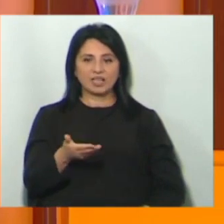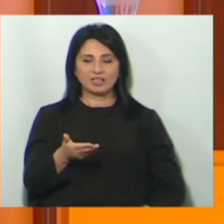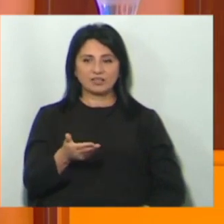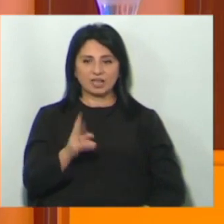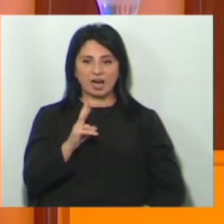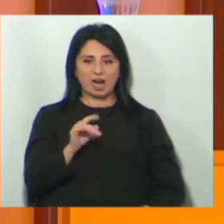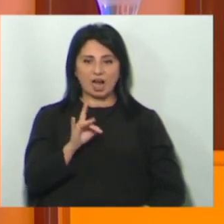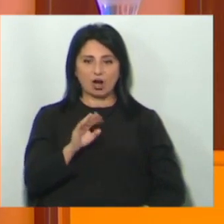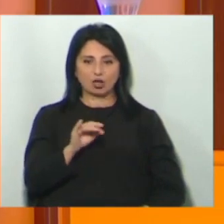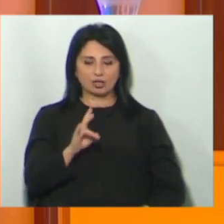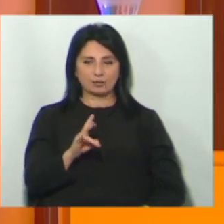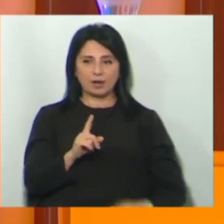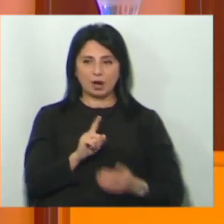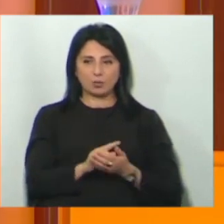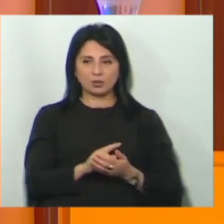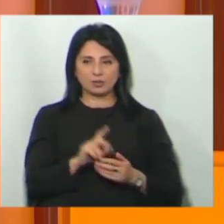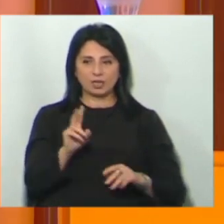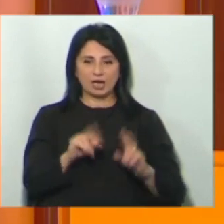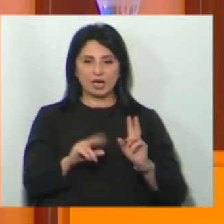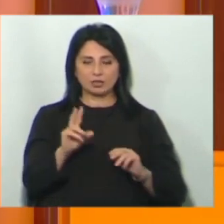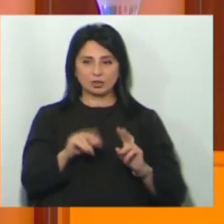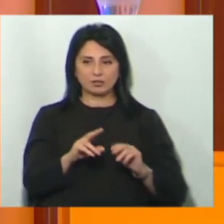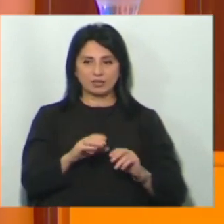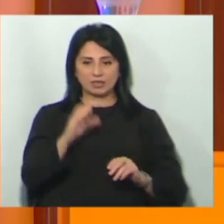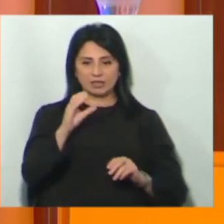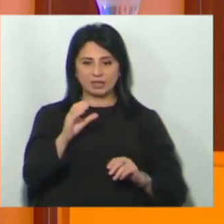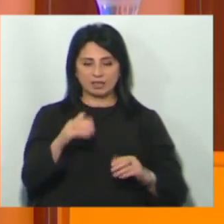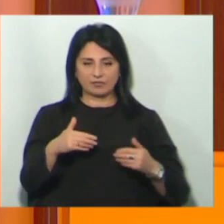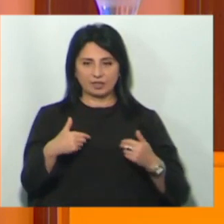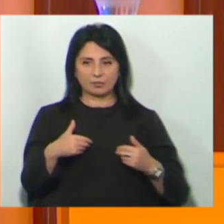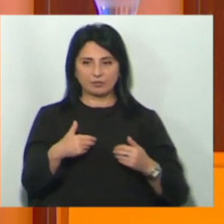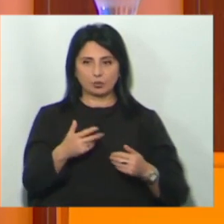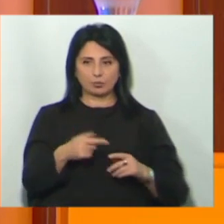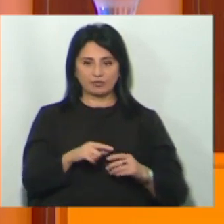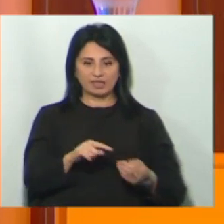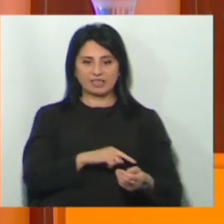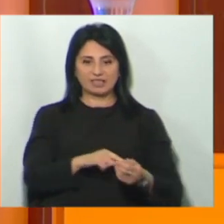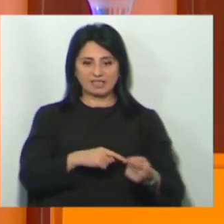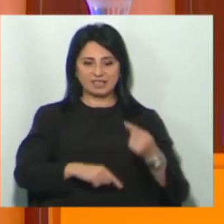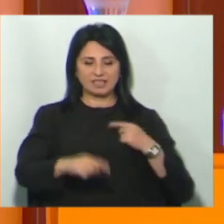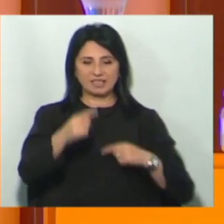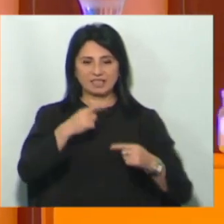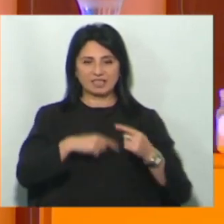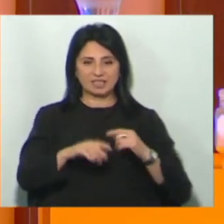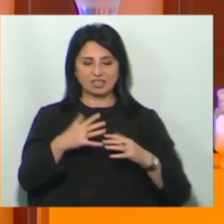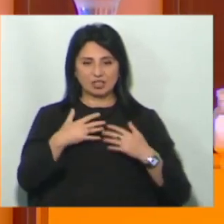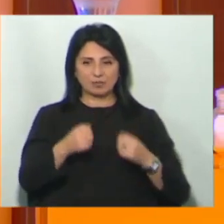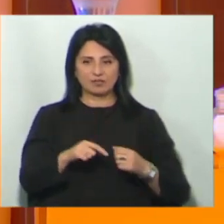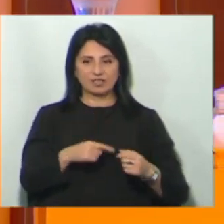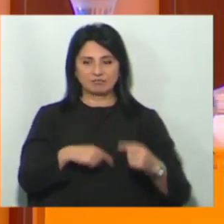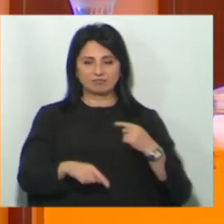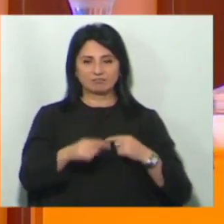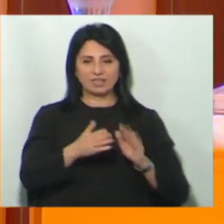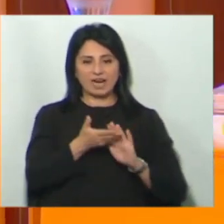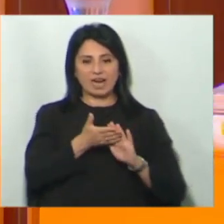cinamorbedi karotinebi. Აუცილებლად გასათვალისწინებელია C ვიტამინი, რომელიც სისხლძარღვის ჯანმრთელობასაც უზრუნველყოფს,